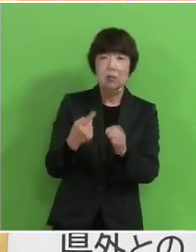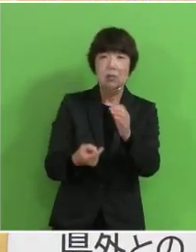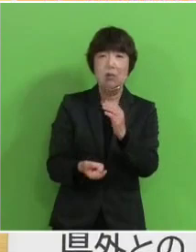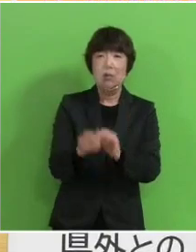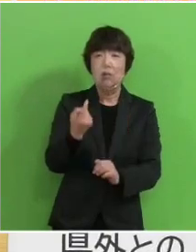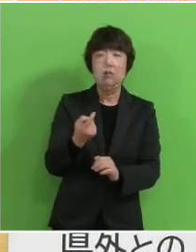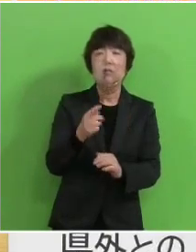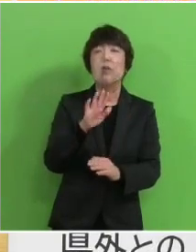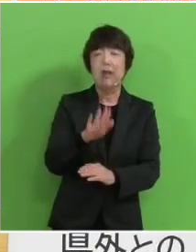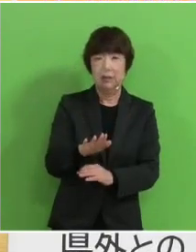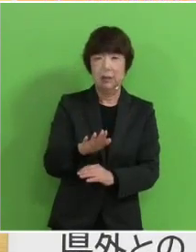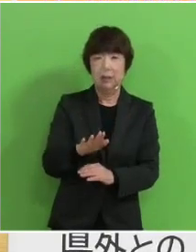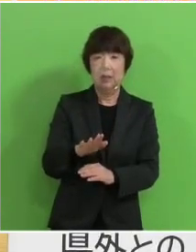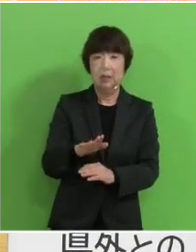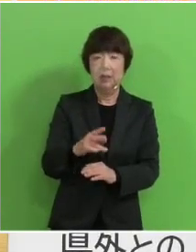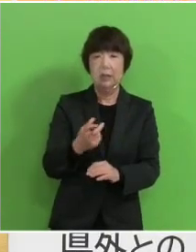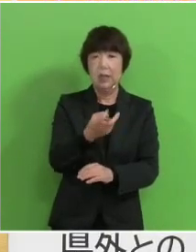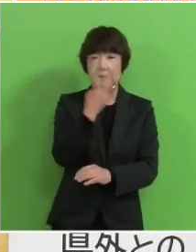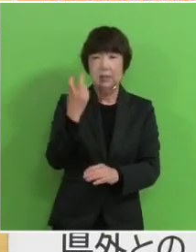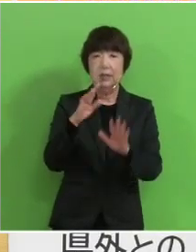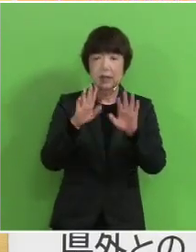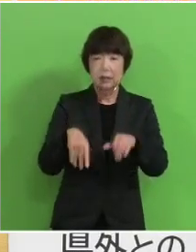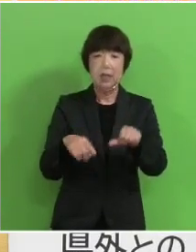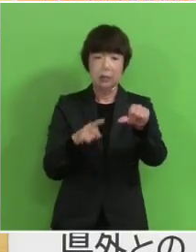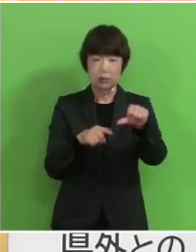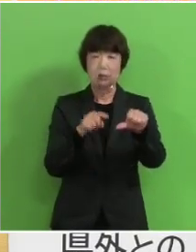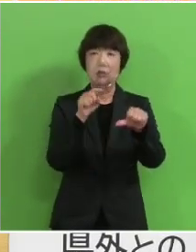今回の後検体はすべて